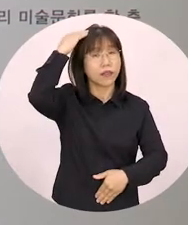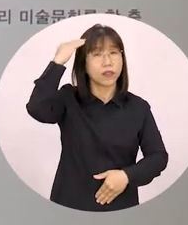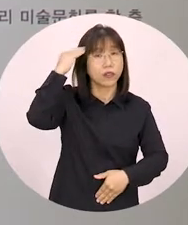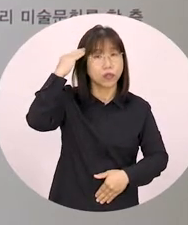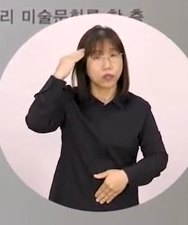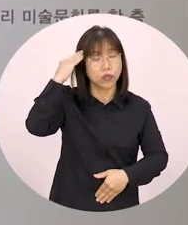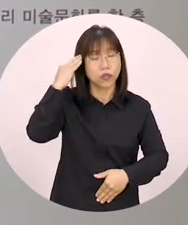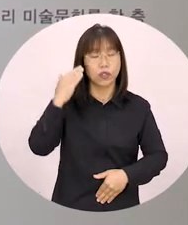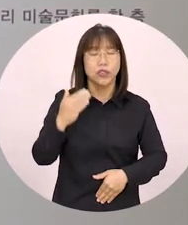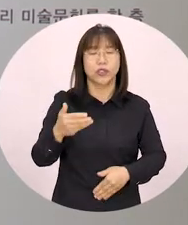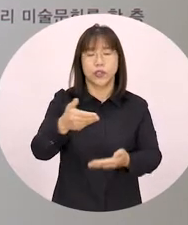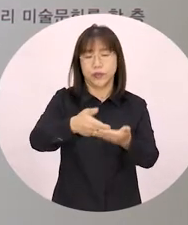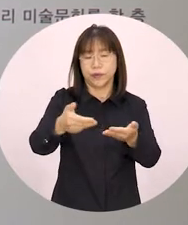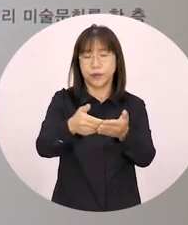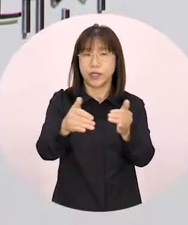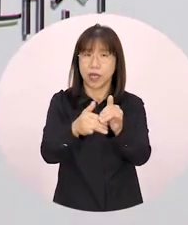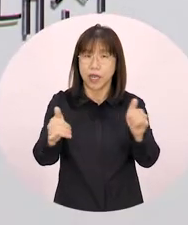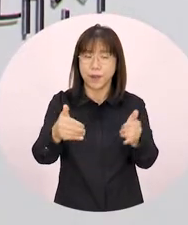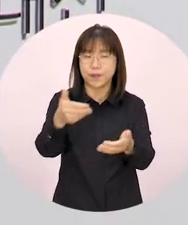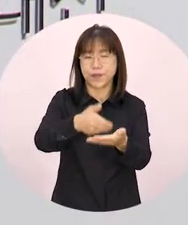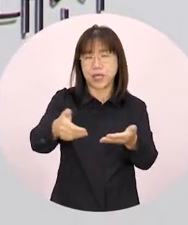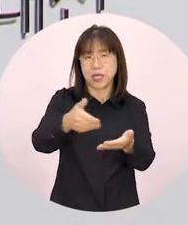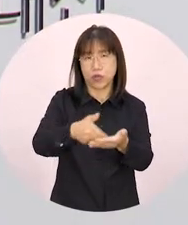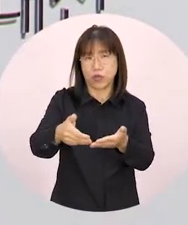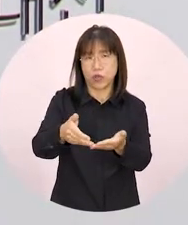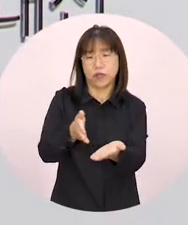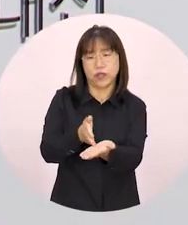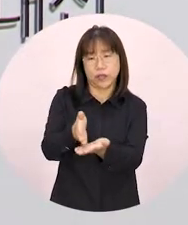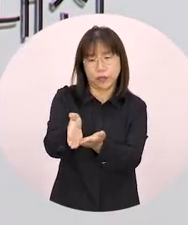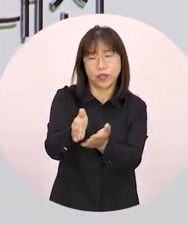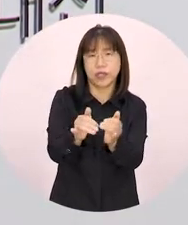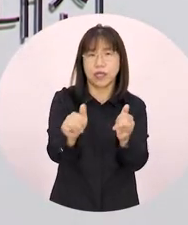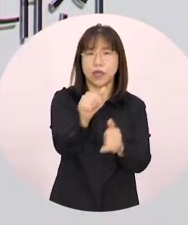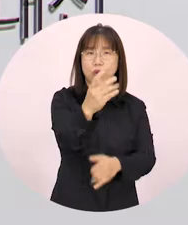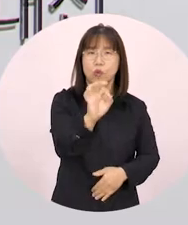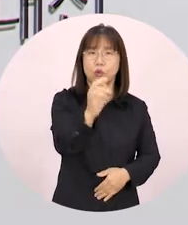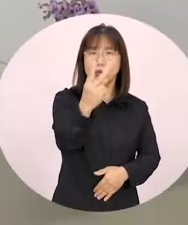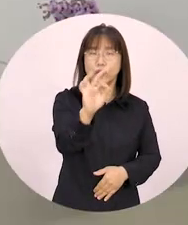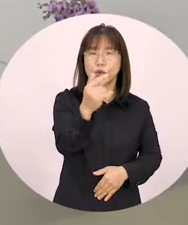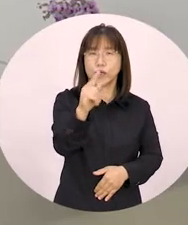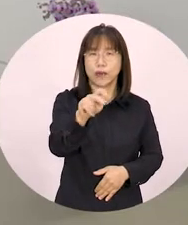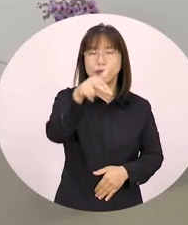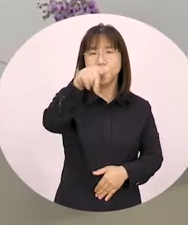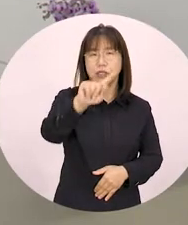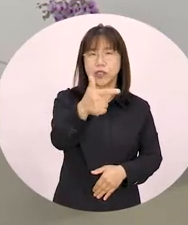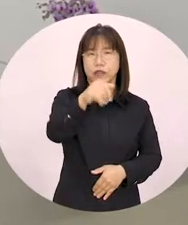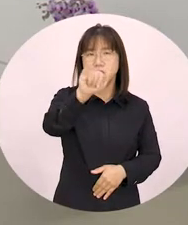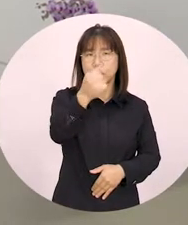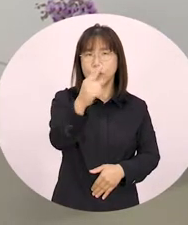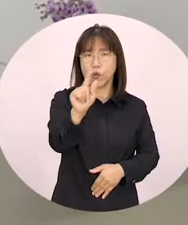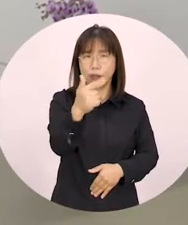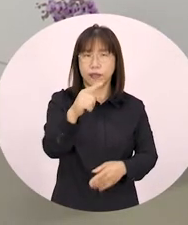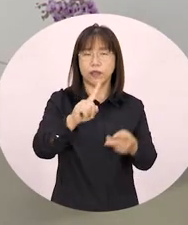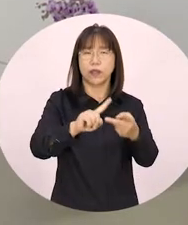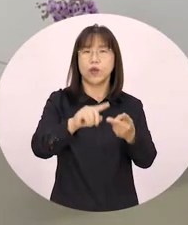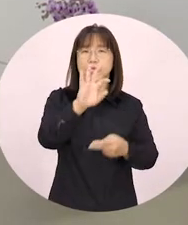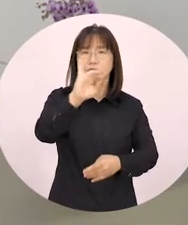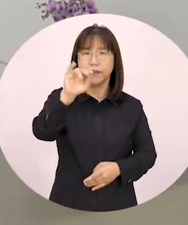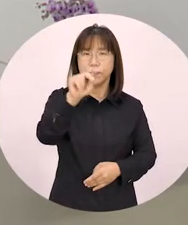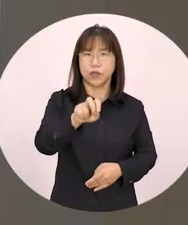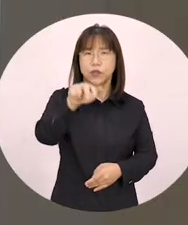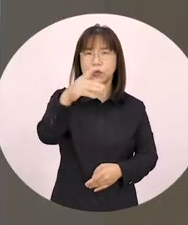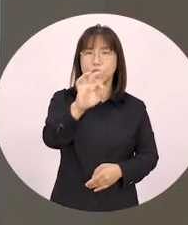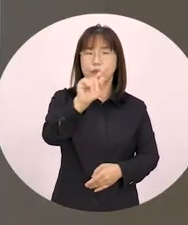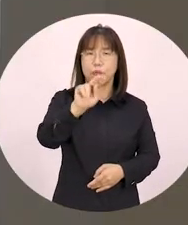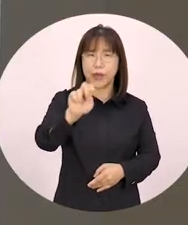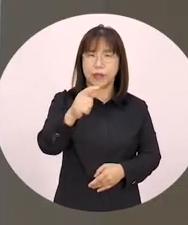한국원로 중진작가 초청전시는 미술계에서 중추적인 역할을 하고 있는 홍용남, 전기환, 임종만,